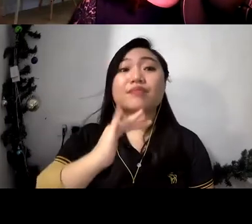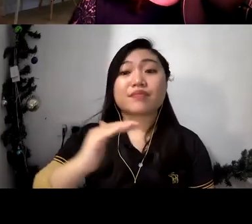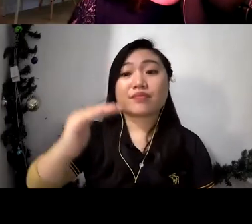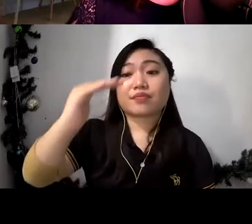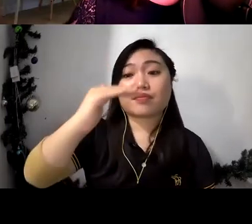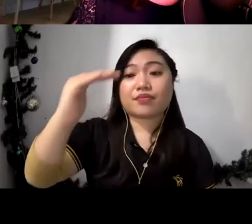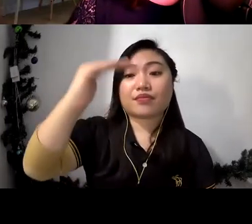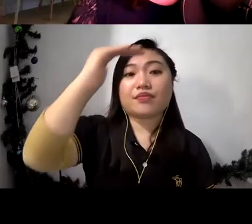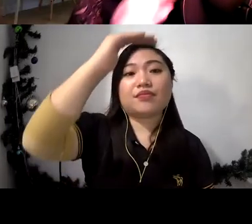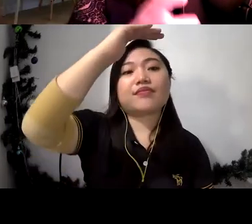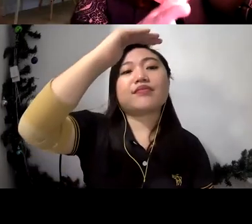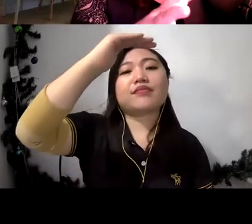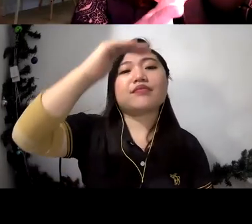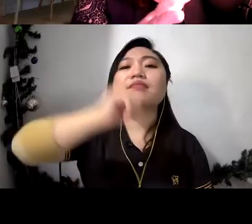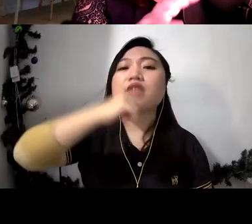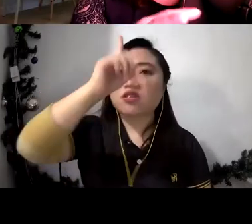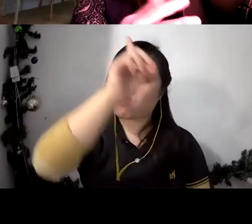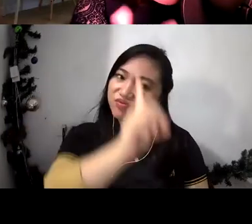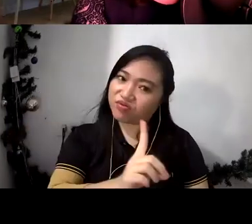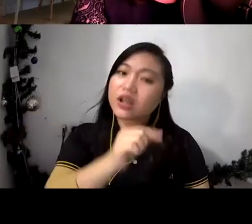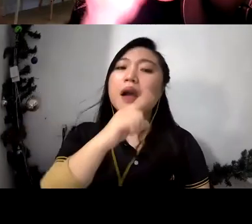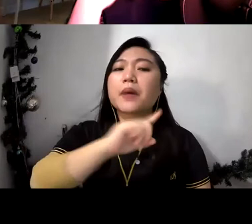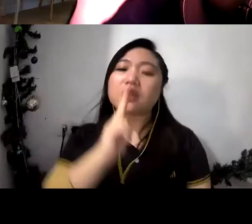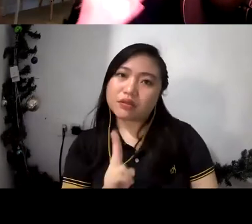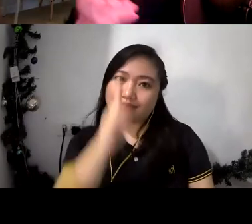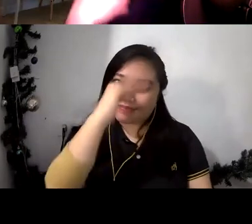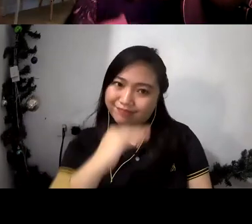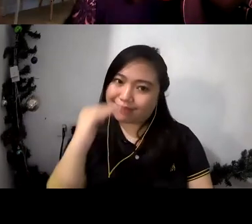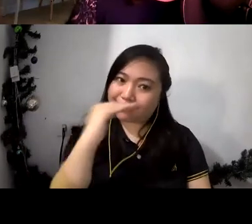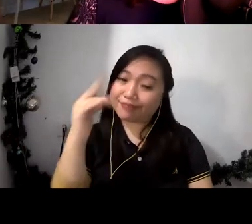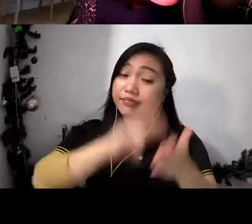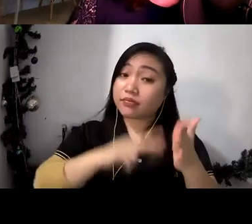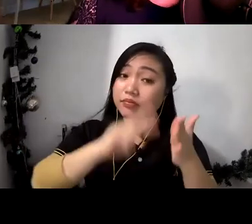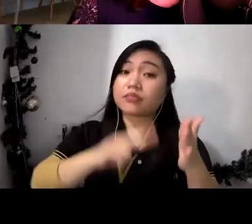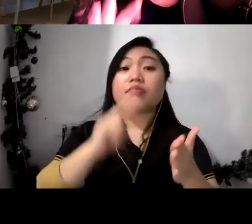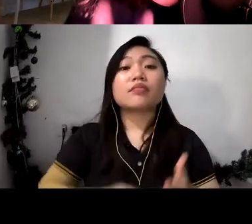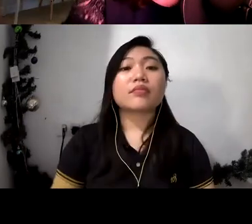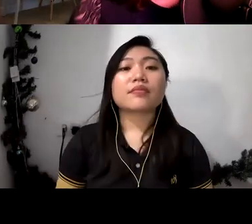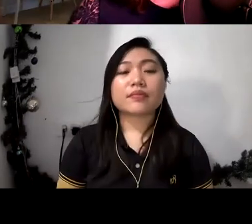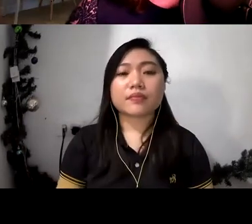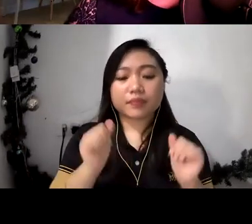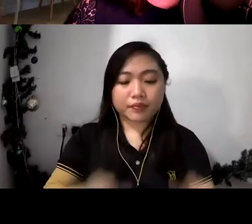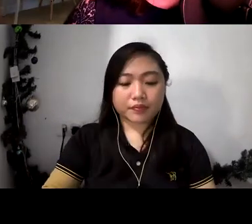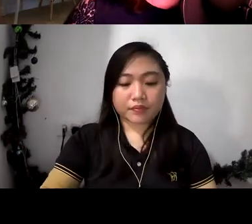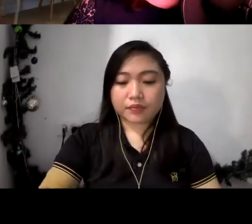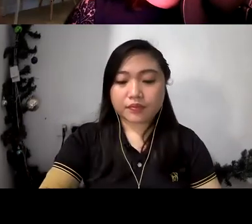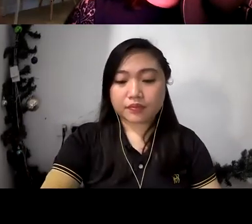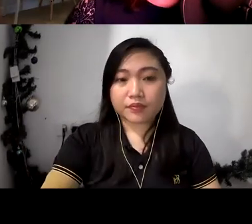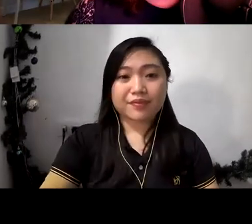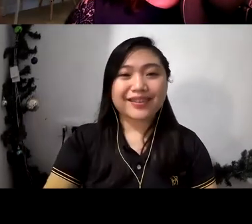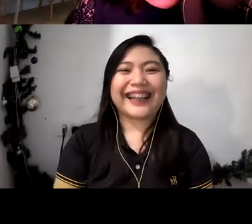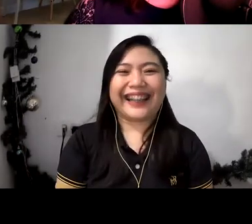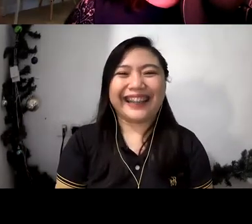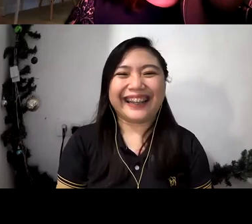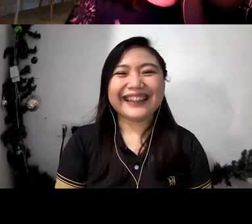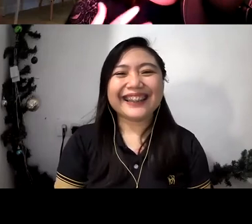no? And I just want you to bring it, you know, at home, or you're probably already at home, and then read it